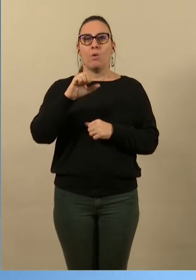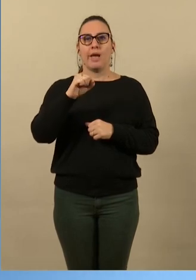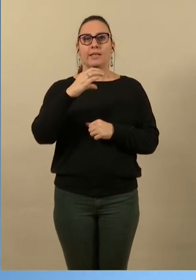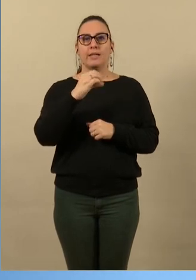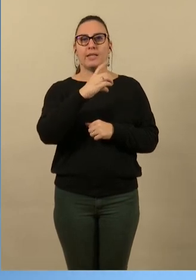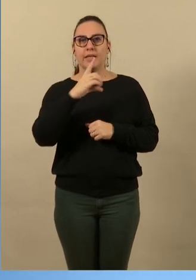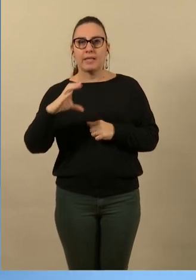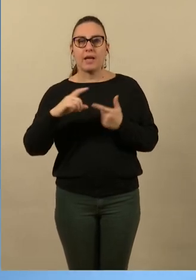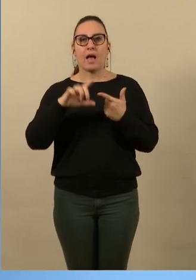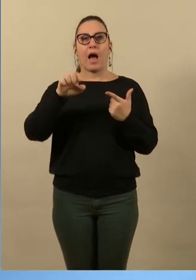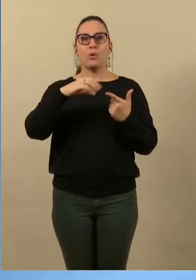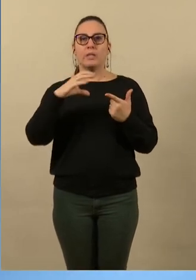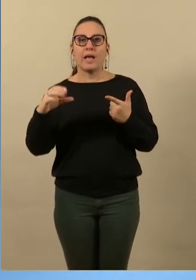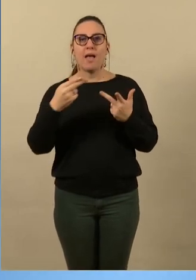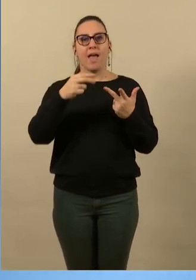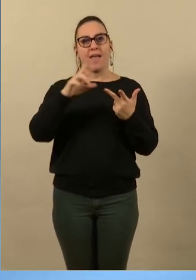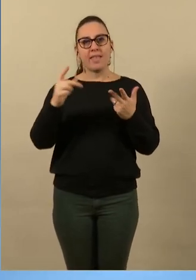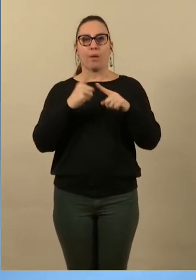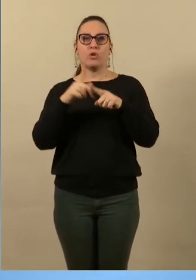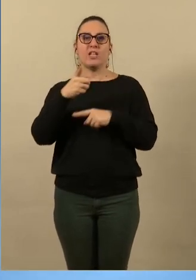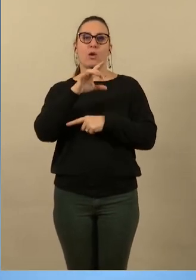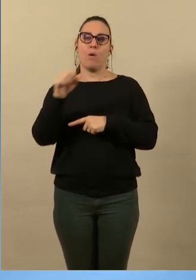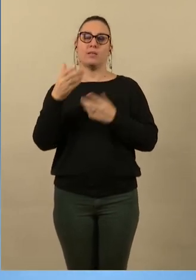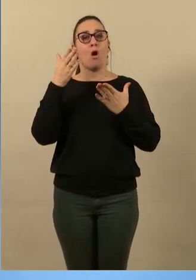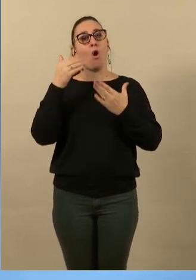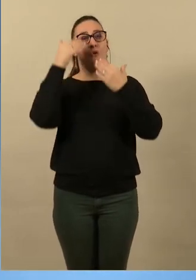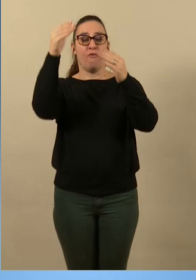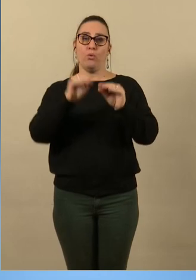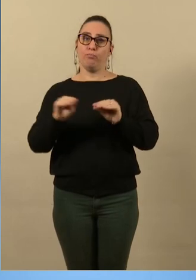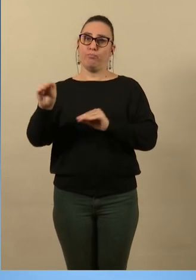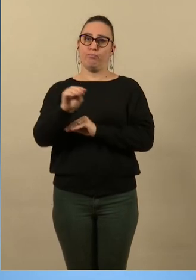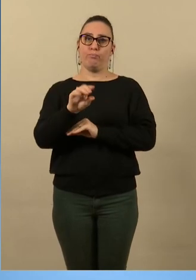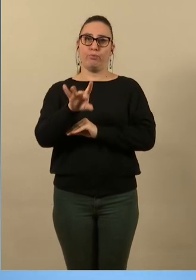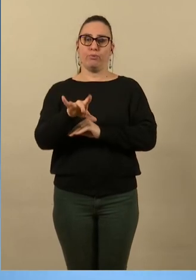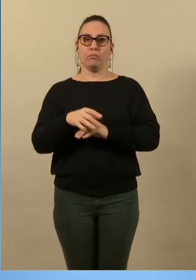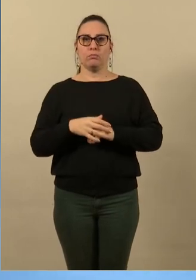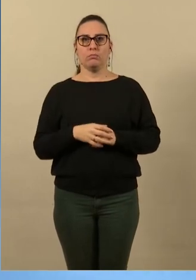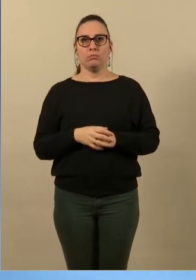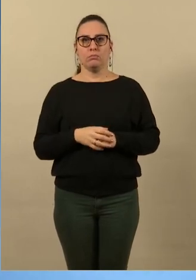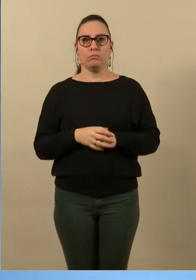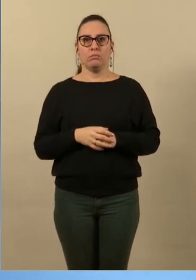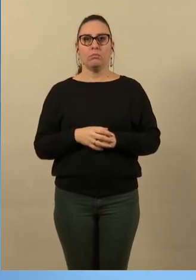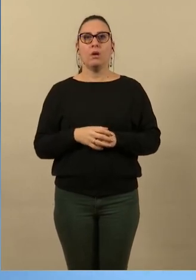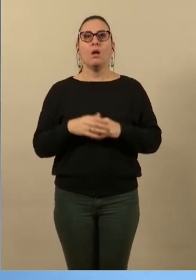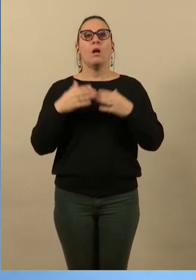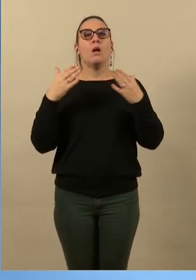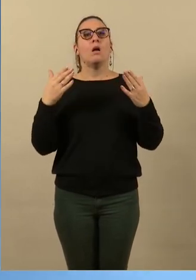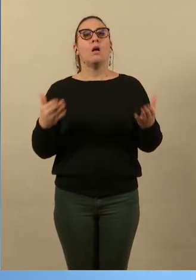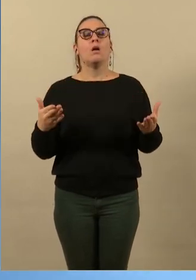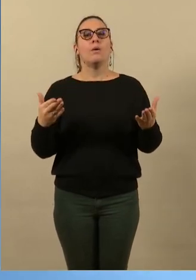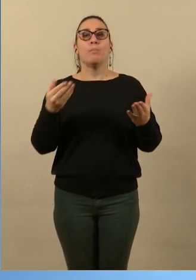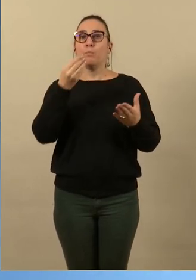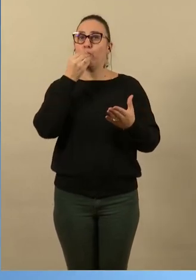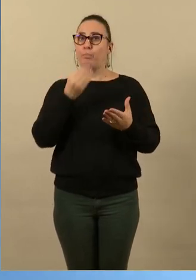AEC NR et gdes ce vœux est donc repoussé nous en avons fini